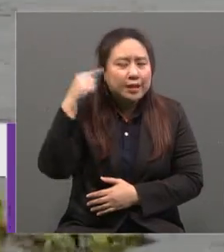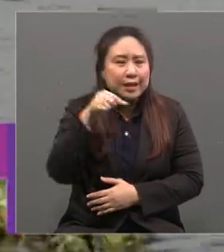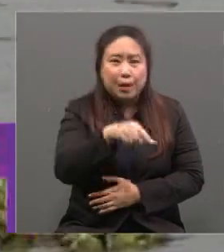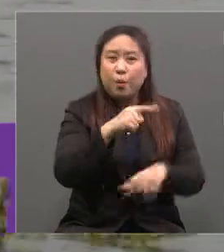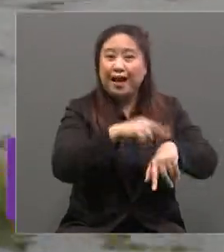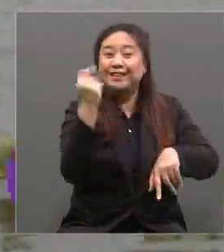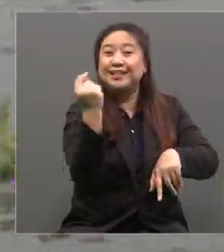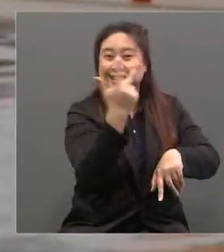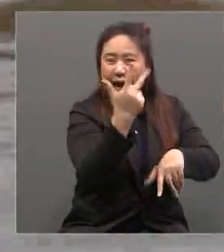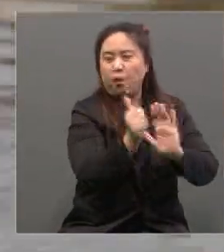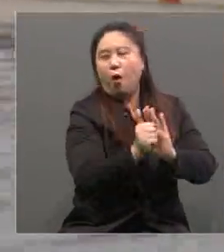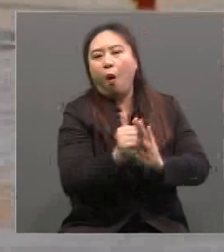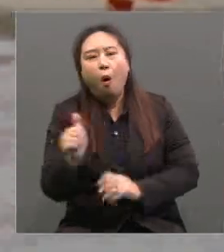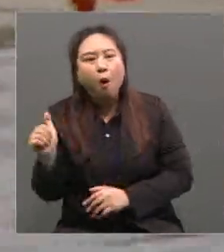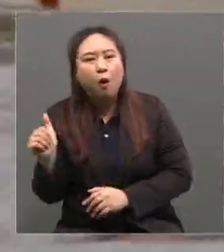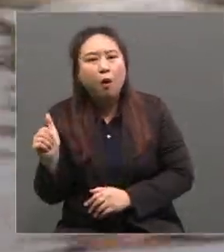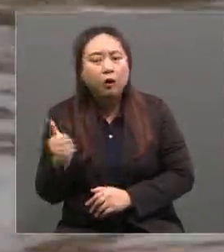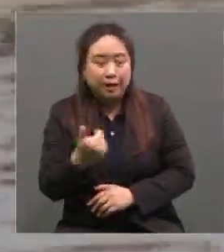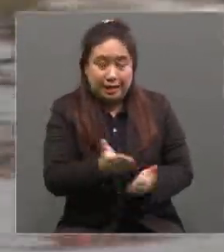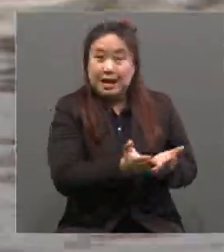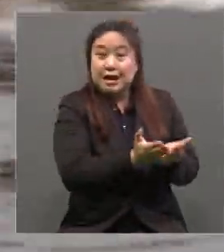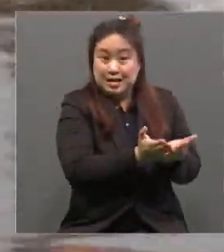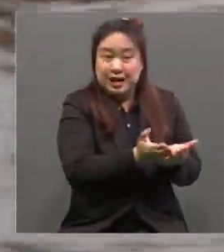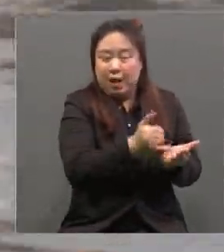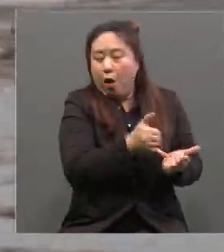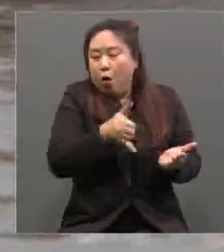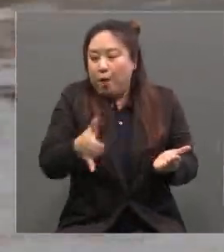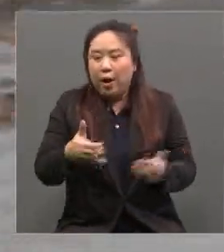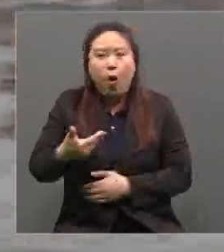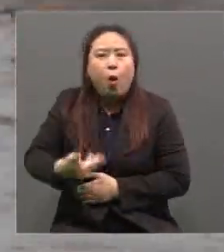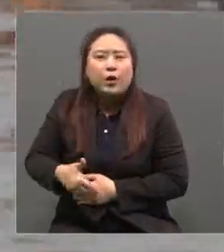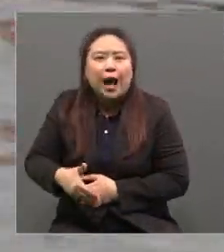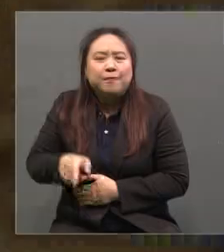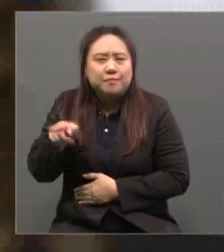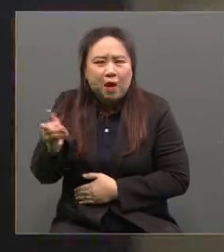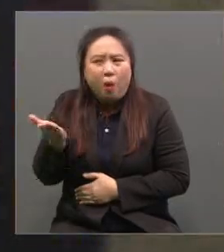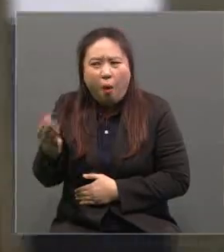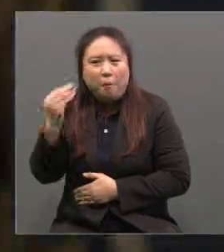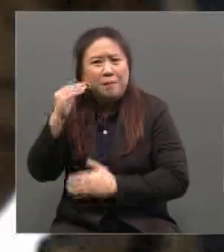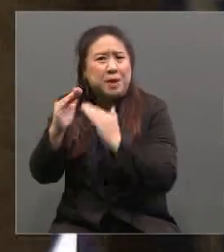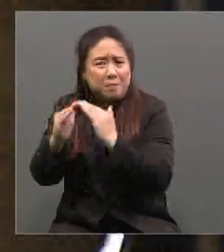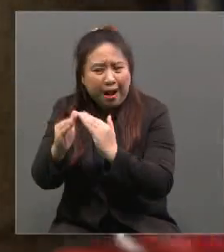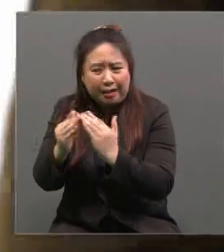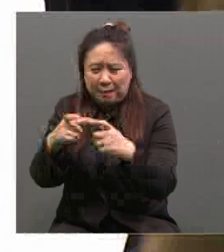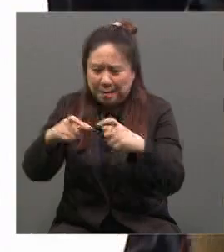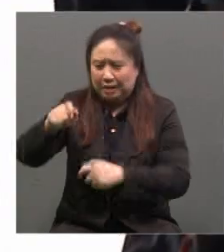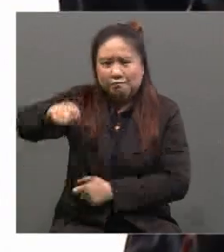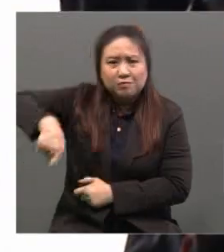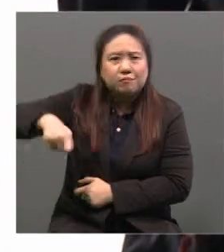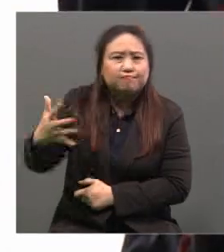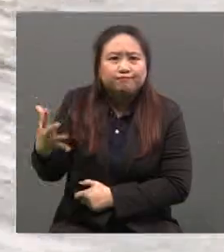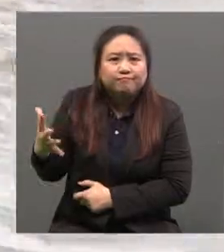เหตุประมาณตี 3ส่วนตอนที่ลงจากเรือไปเข้าห้องน้ำก็ไปขอเข้าที่บ้านของชาวบ้านครับอ่ะนอกจากยอดเงินที่ตัดไป